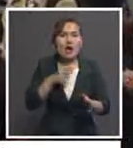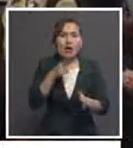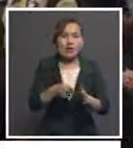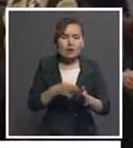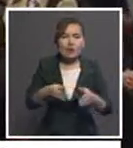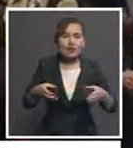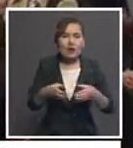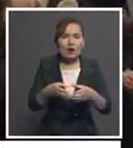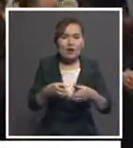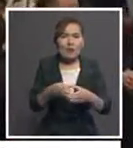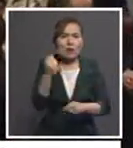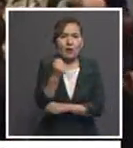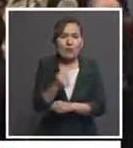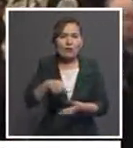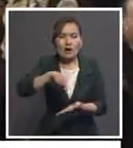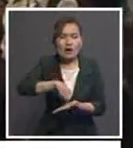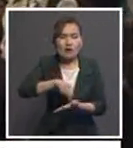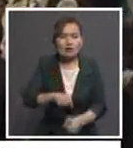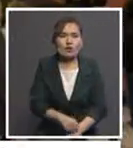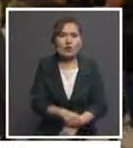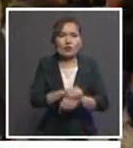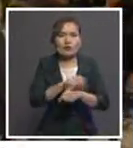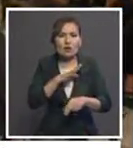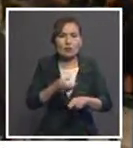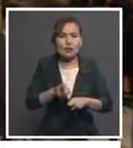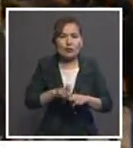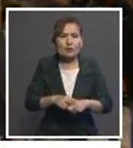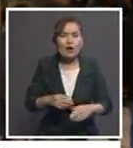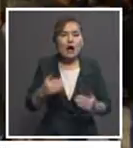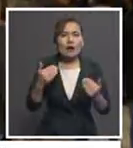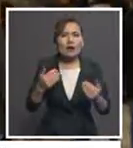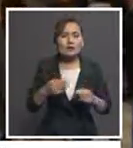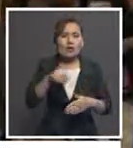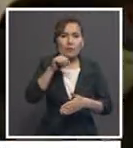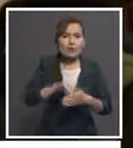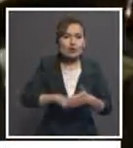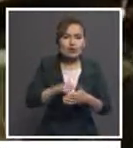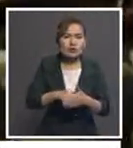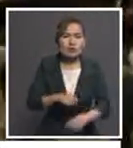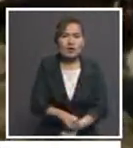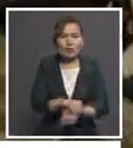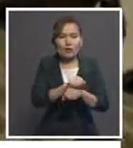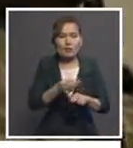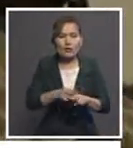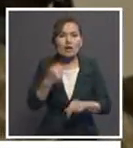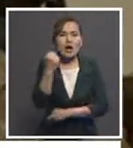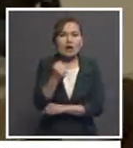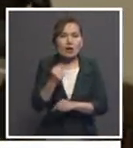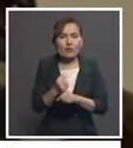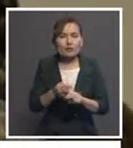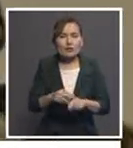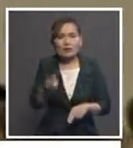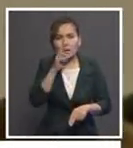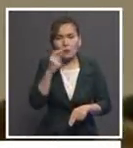компаниясын реформалау туралы ұсынысына қарсы өтіп жатыр. Бұл шара осы салада бәсекелестікті арттыруға бағытталған. Сонымен бірге